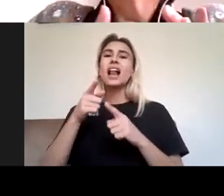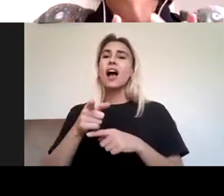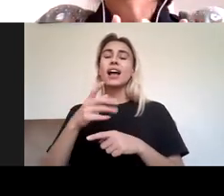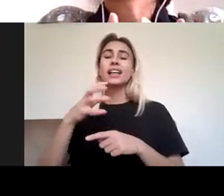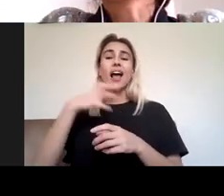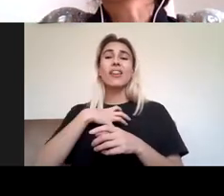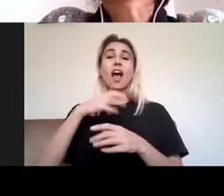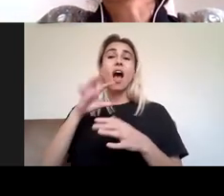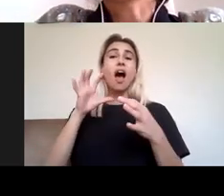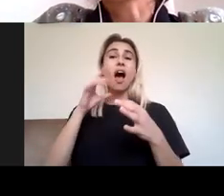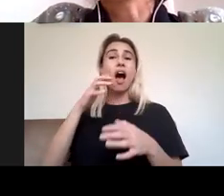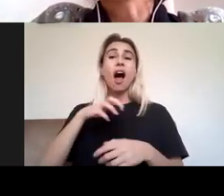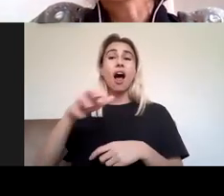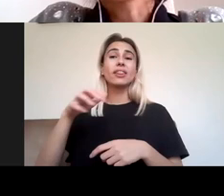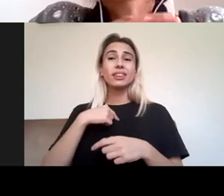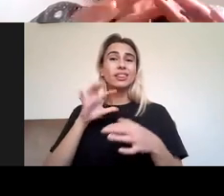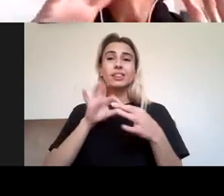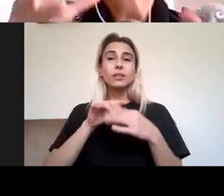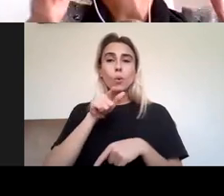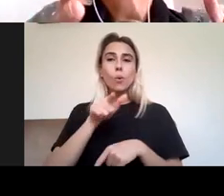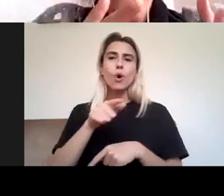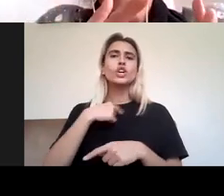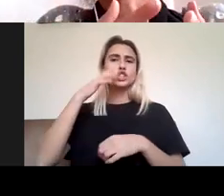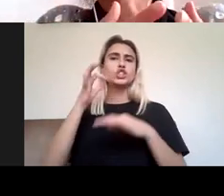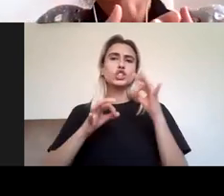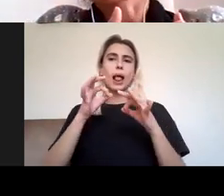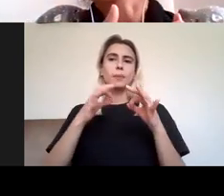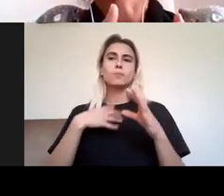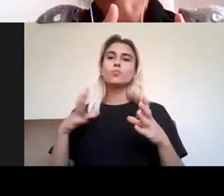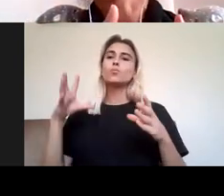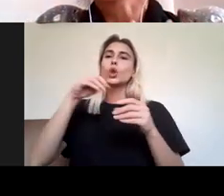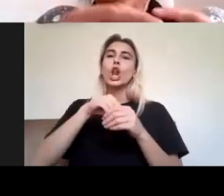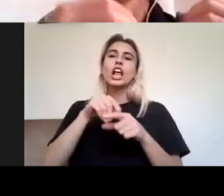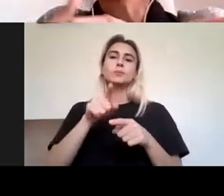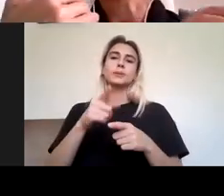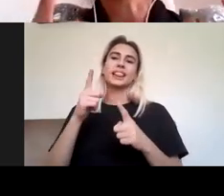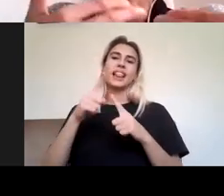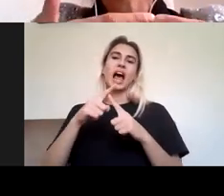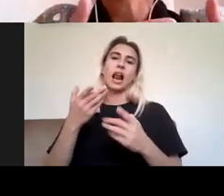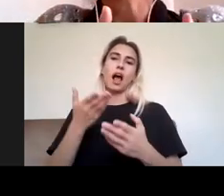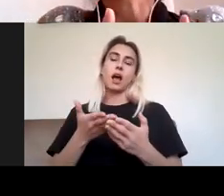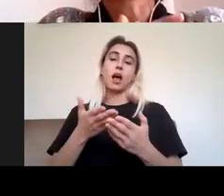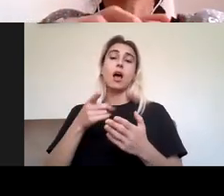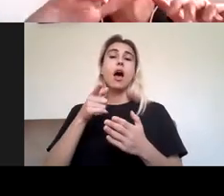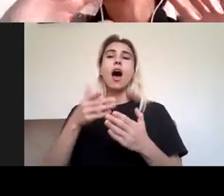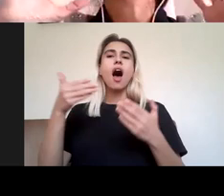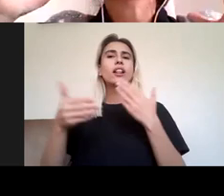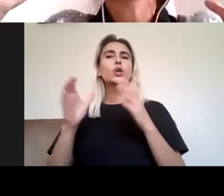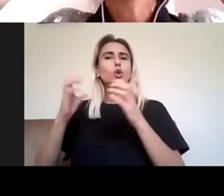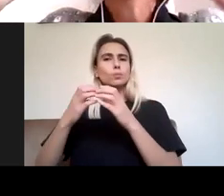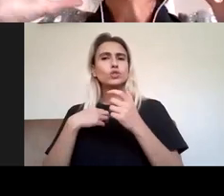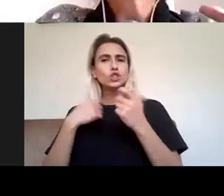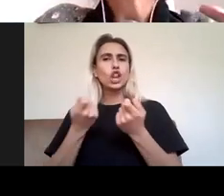alanımla ilgili kısmını açıkçası inceledim. Zaten bir bütünleştirilmiş bir taslak açıkçası. Yani alt grup olarak çalıştık ama taslak